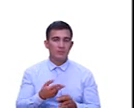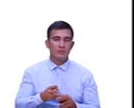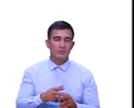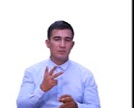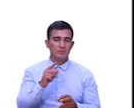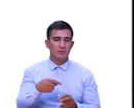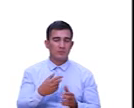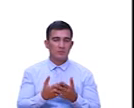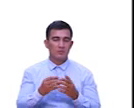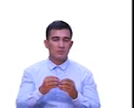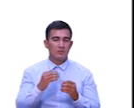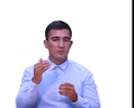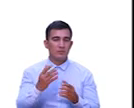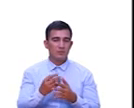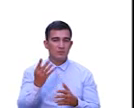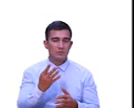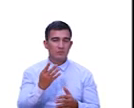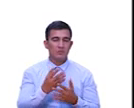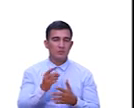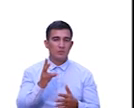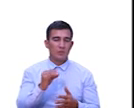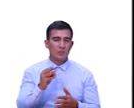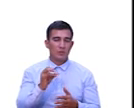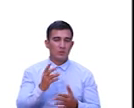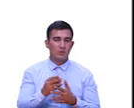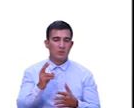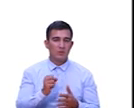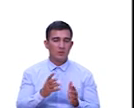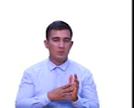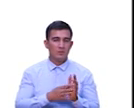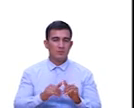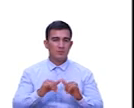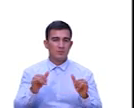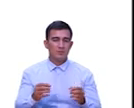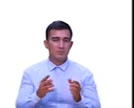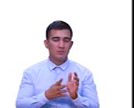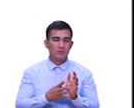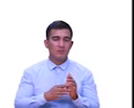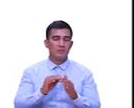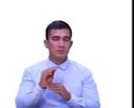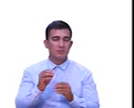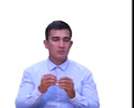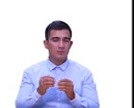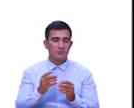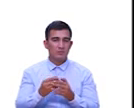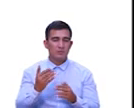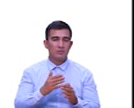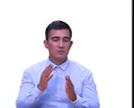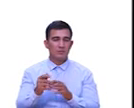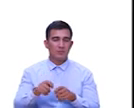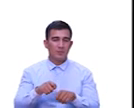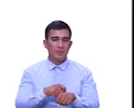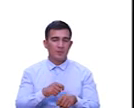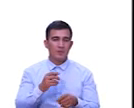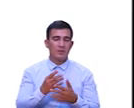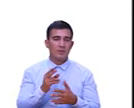3.6 ko'paytirilgan 10 ustida minus 4 newton. K barobar 9 ko'paytirilgan 10 ustida 9 newton ko'paytirilgan metr